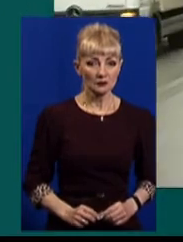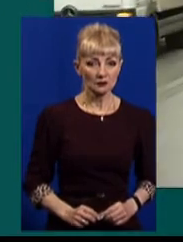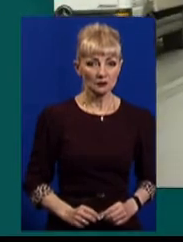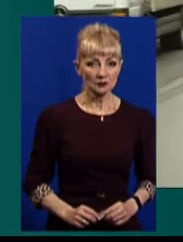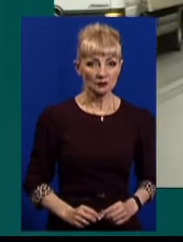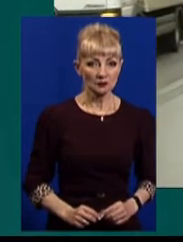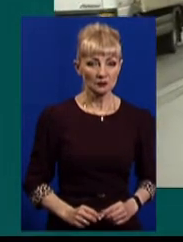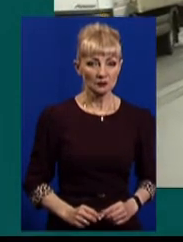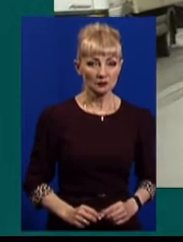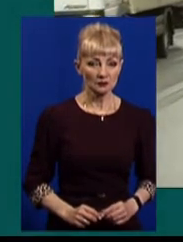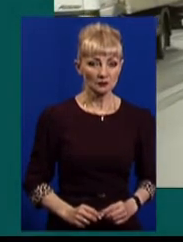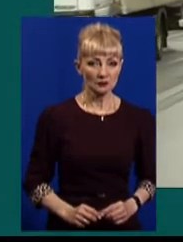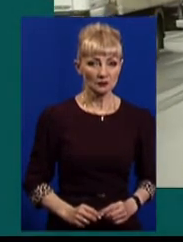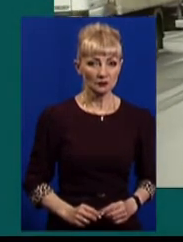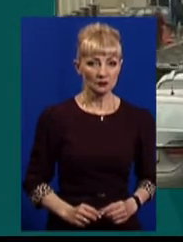Музика